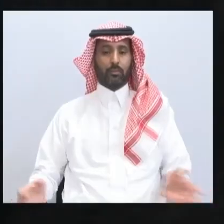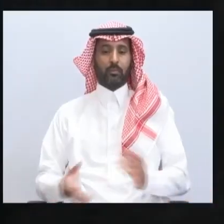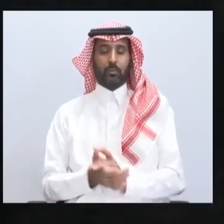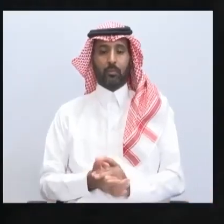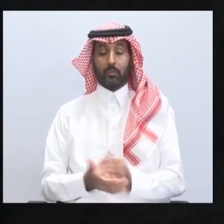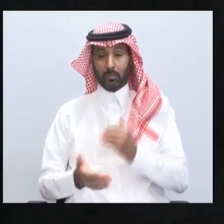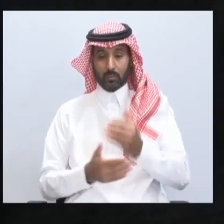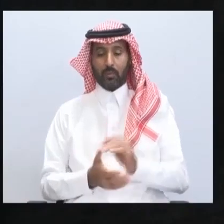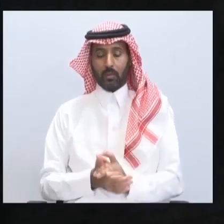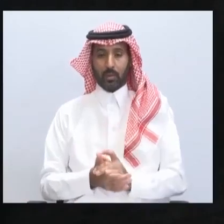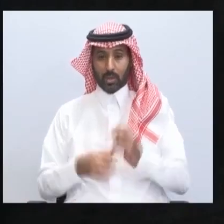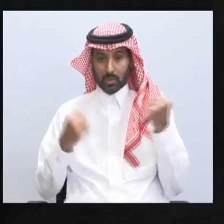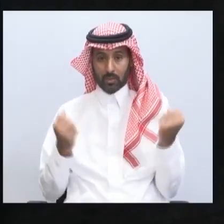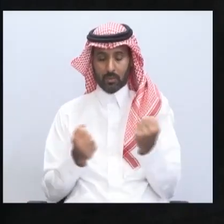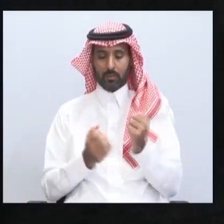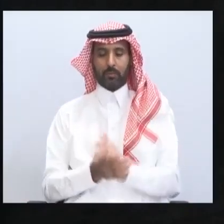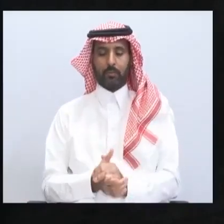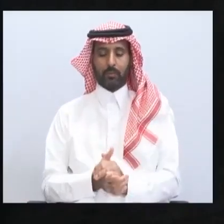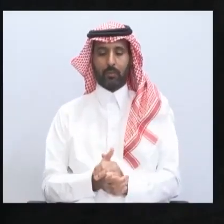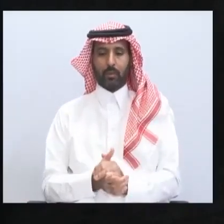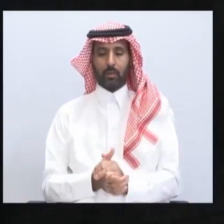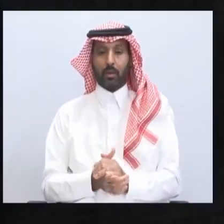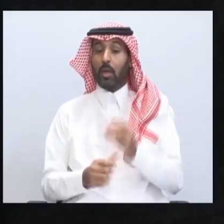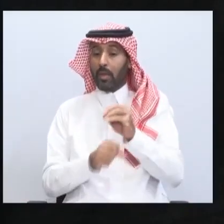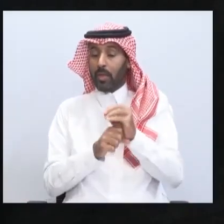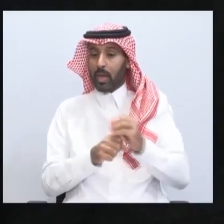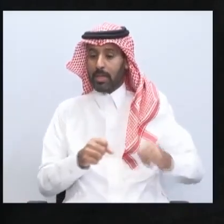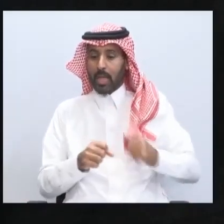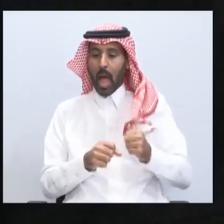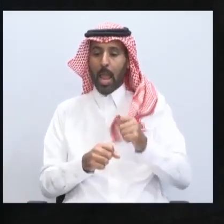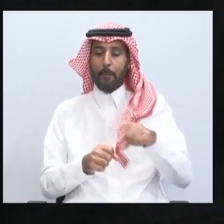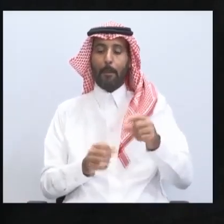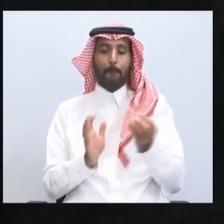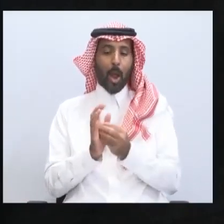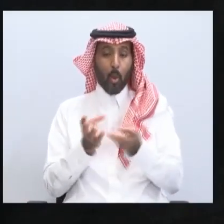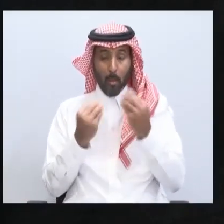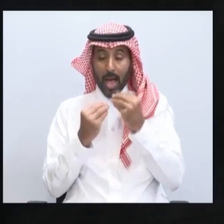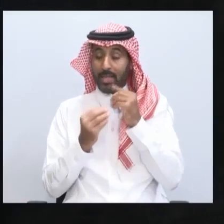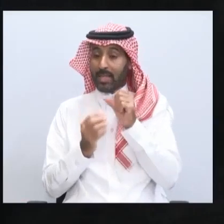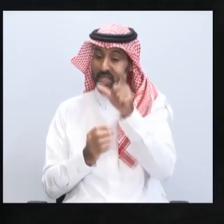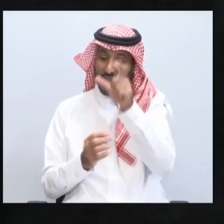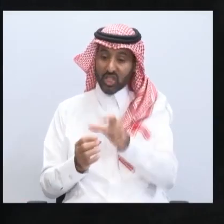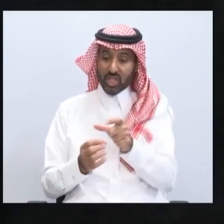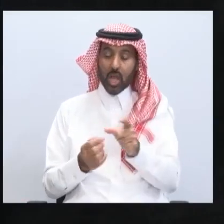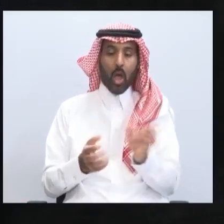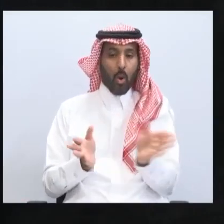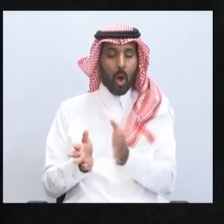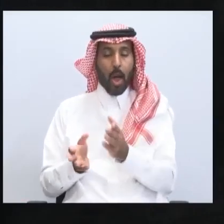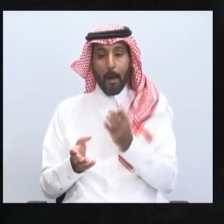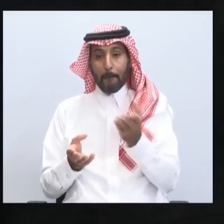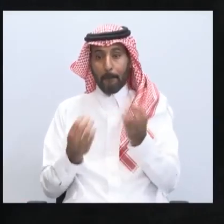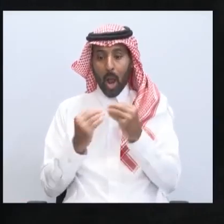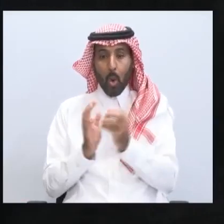رجعنا لكم للنشاط يذكر الطالب معلومات شخصيه ومعلومات خاصه ورايه في العوده